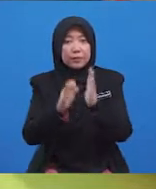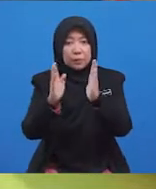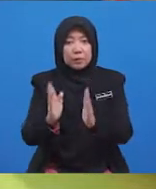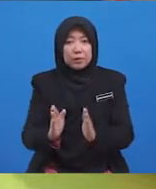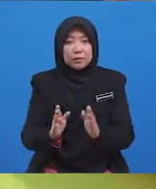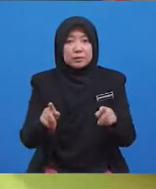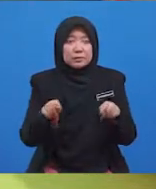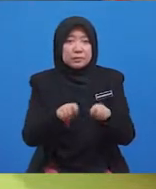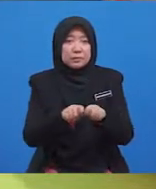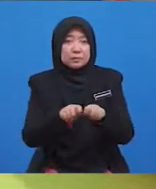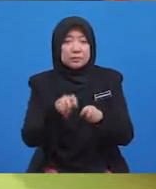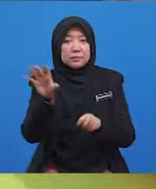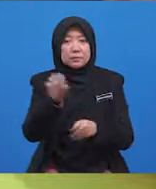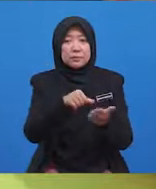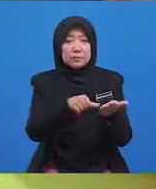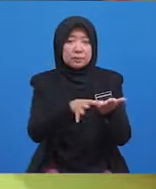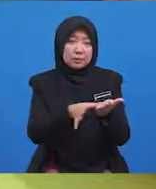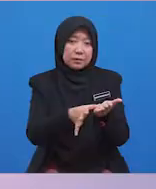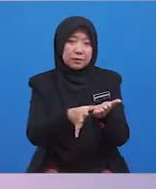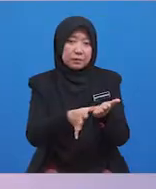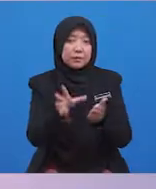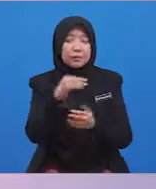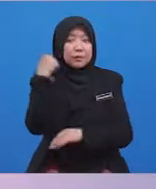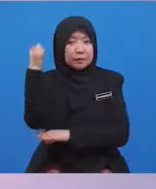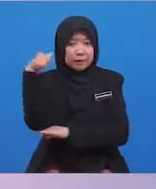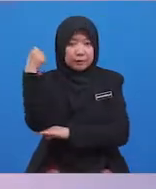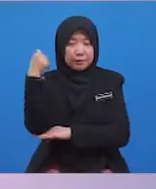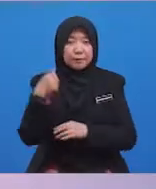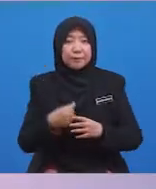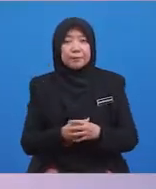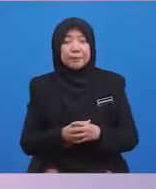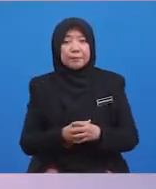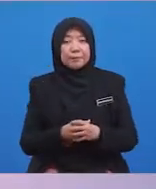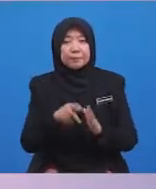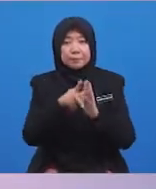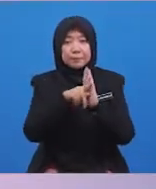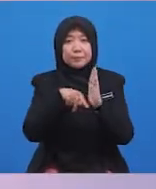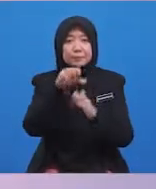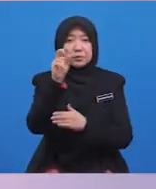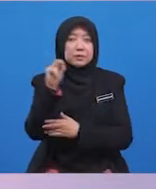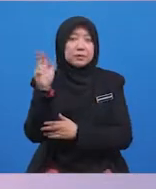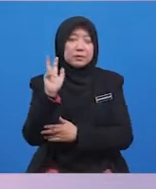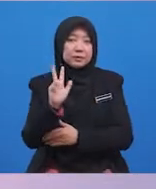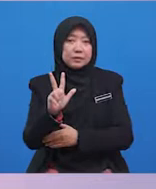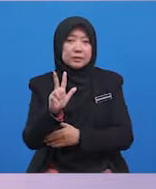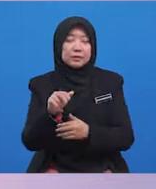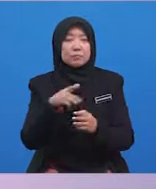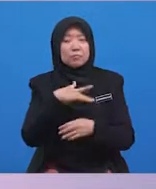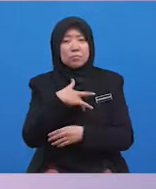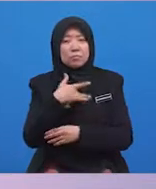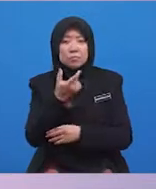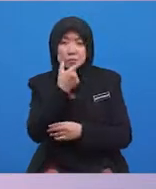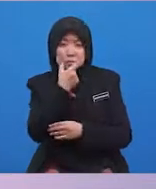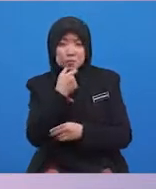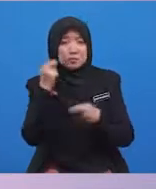seperti pengambilan dadah dan arak. Persoalan ketiga, perasaan sedih dan risau